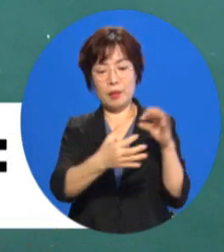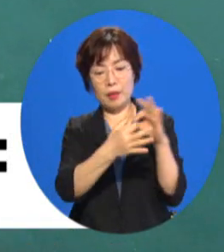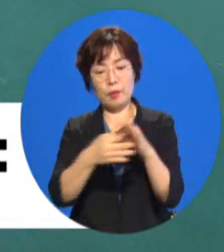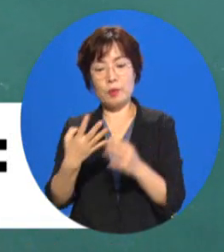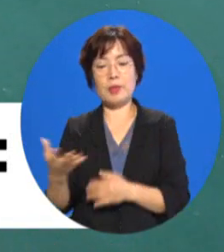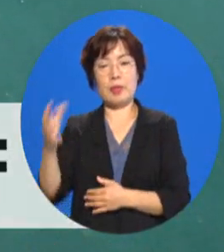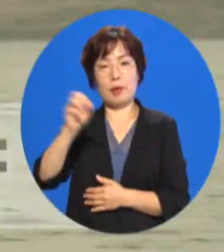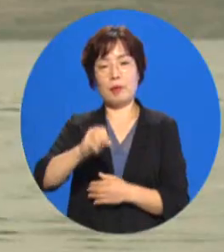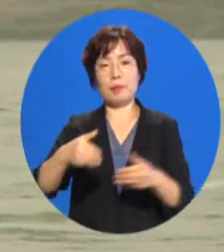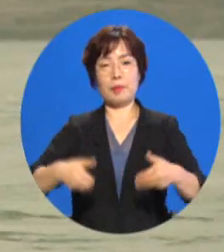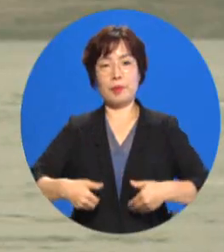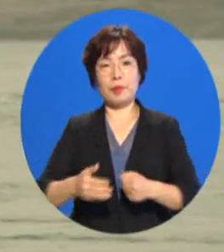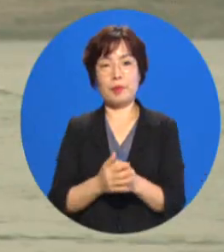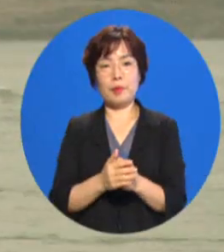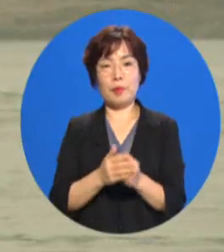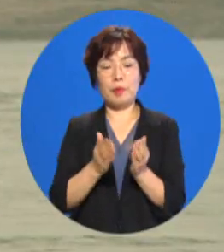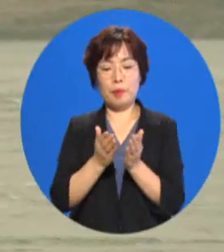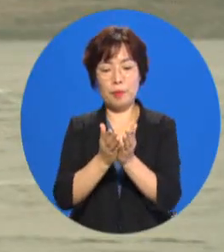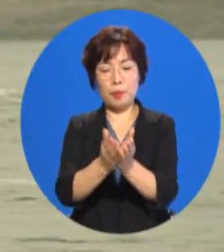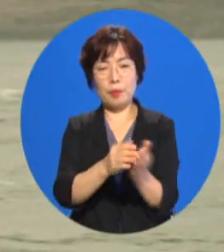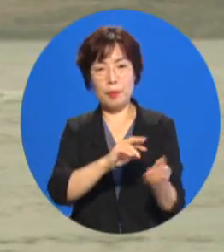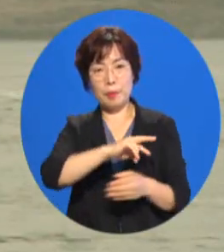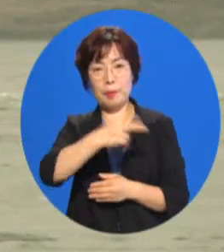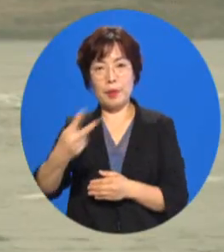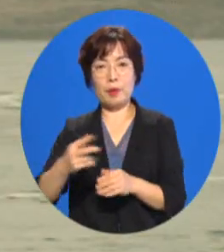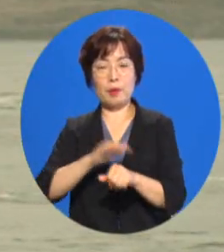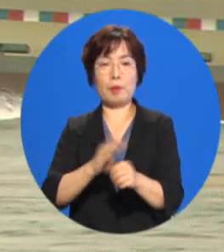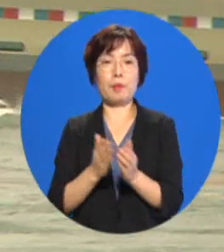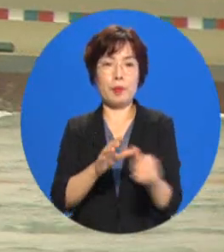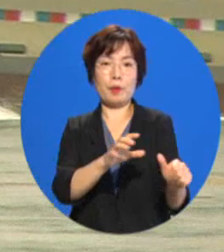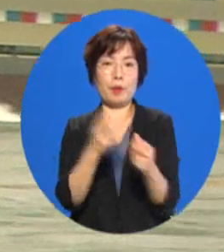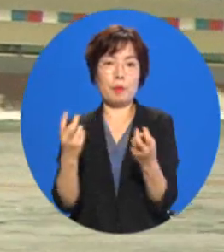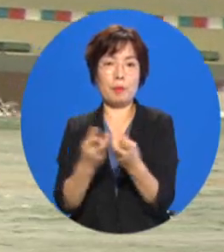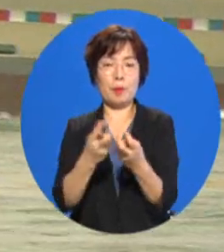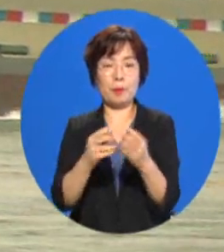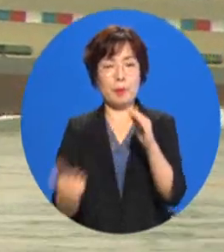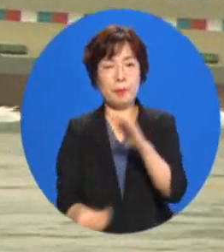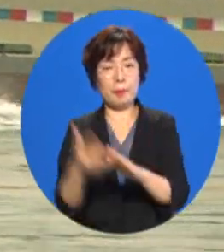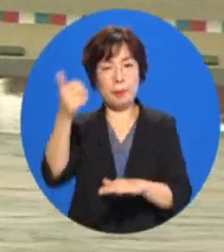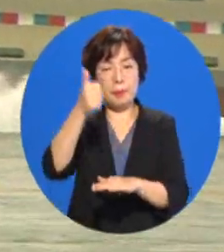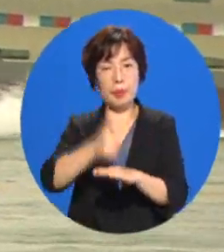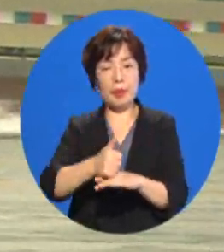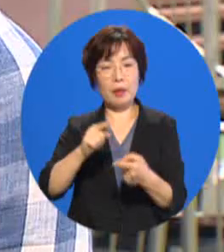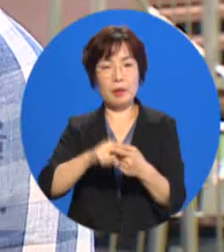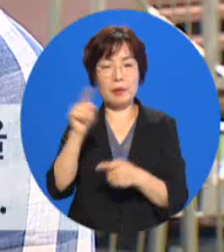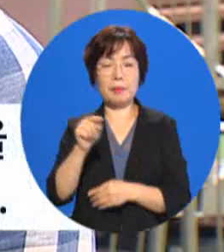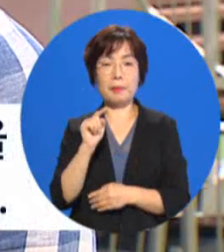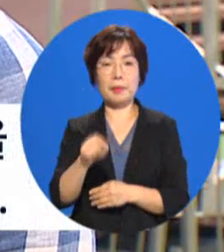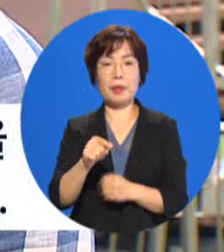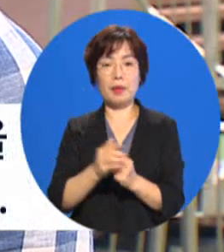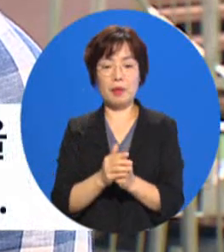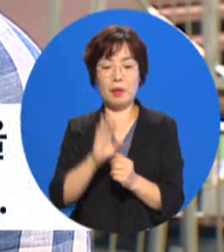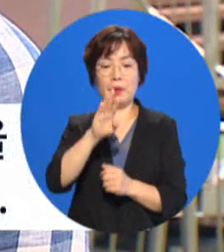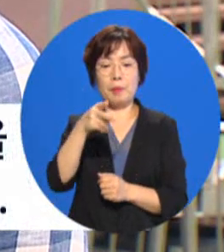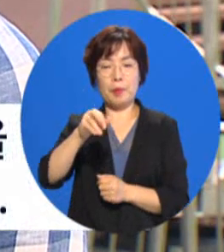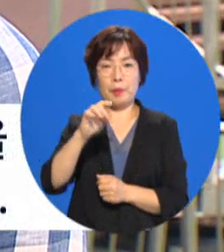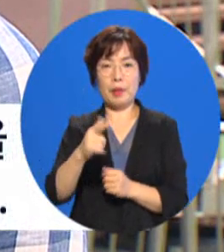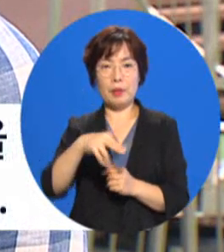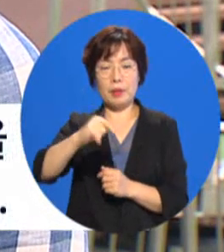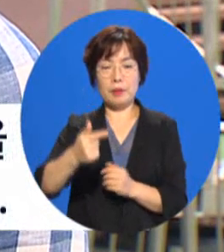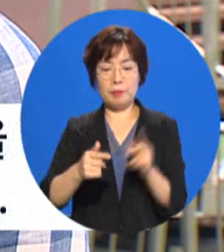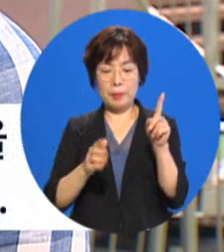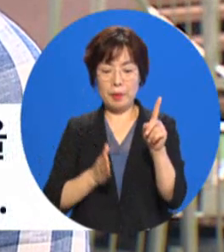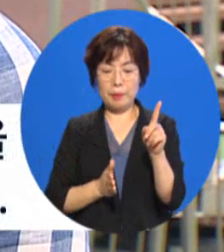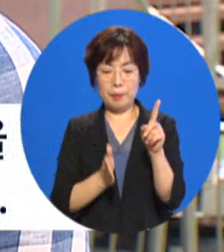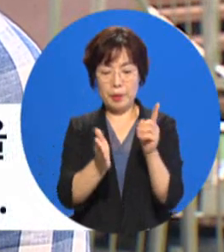합니다. 항로 변경 등 거북배 활용 방안이 성과를 낼지는 미지수입니다. 벽파진으로 가는 단일